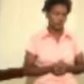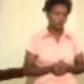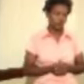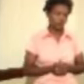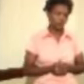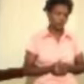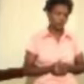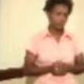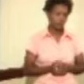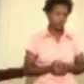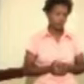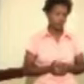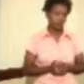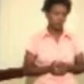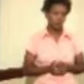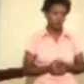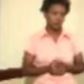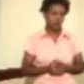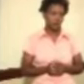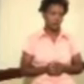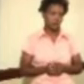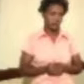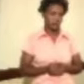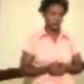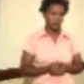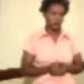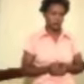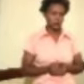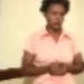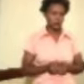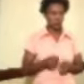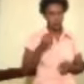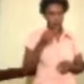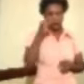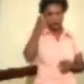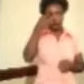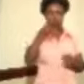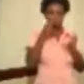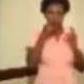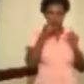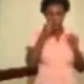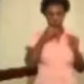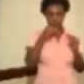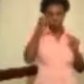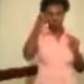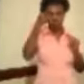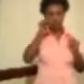Godson, pardon. Alors, avec Godson. Alors justement, en parlant de décentralisation, c'est une grande faiblesse.